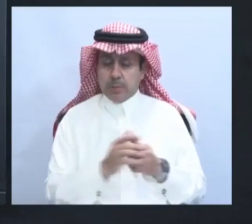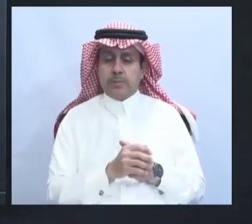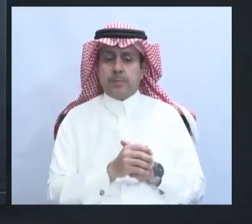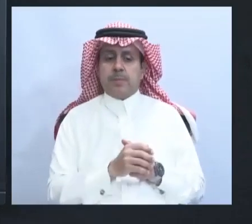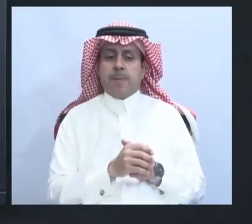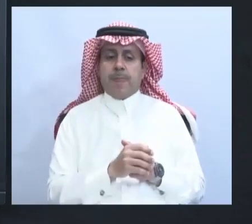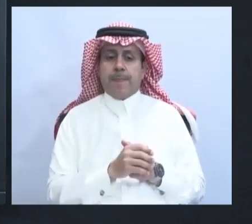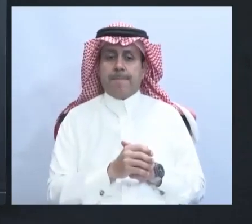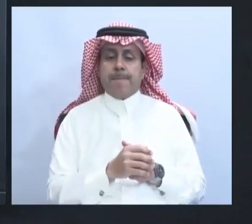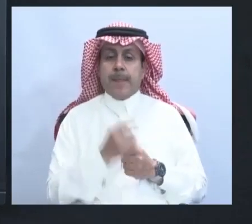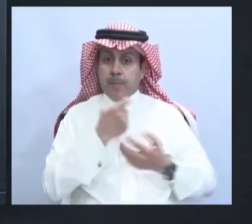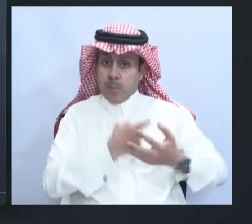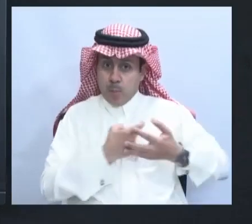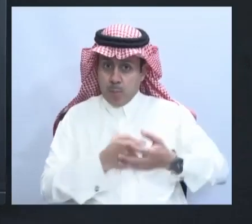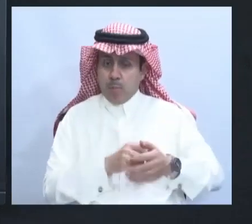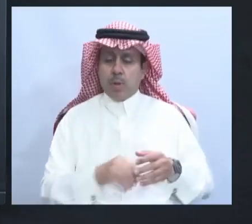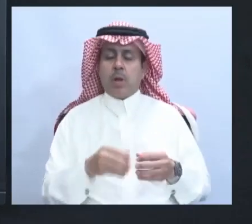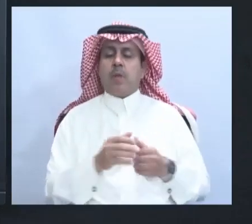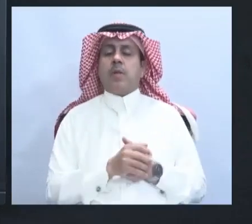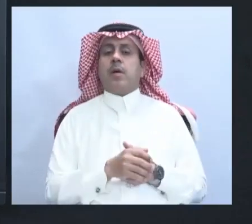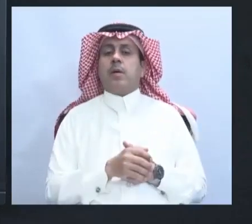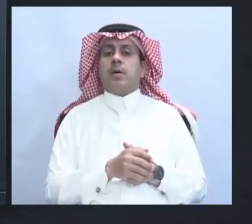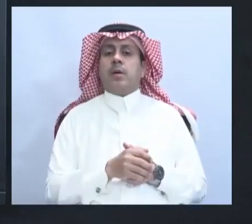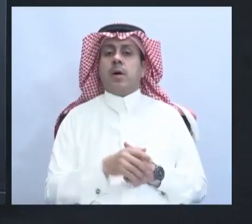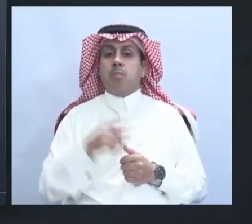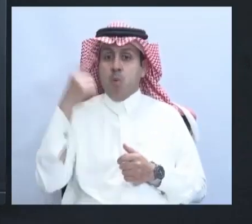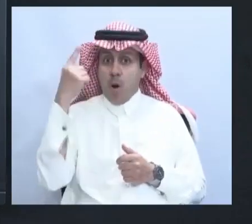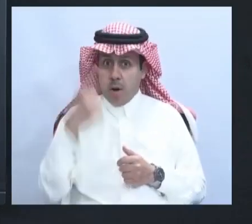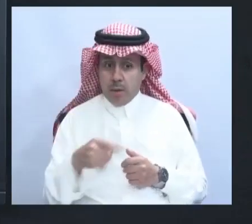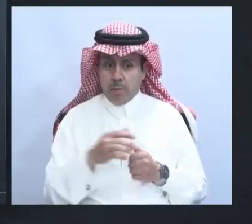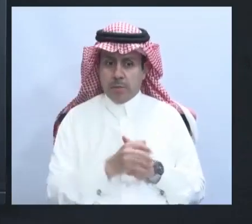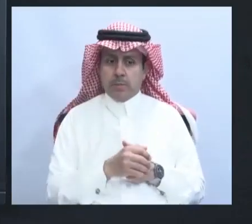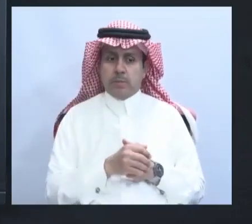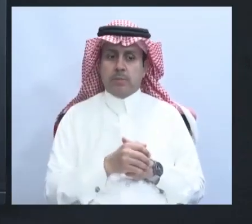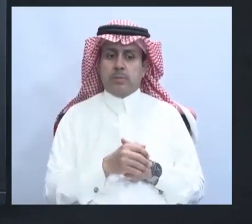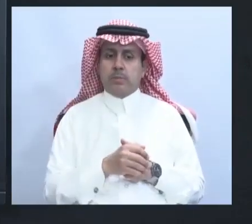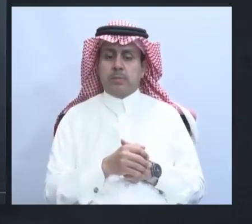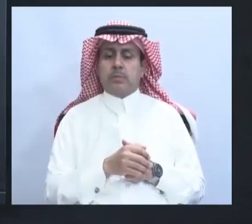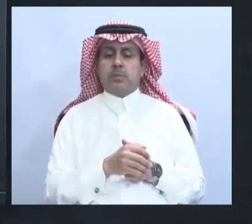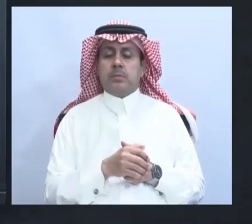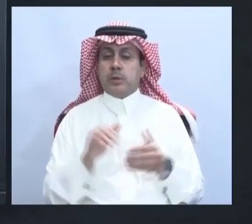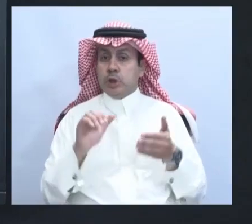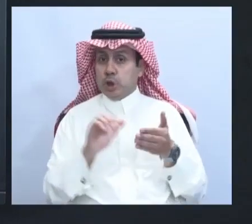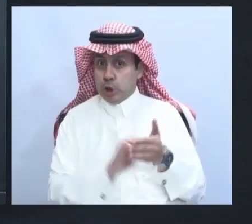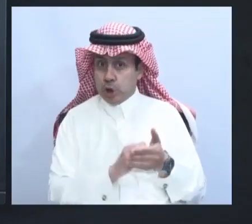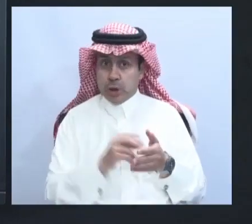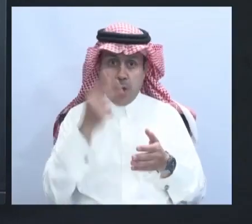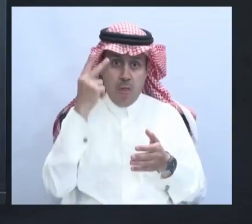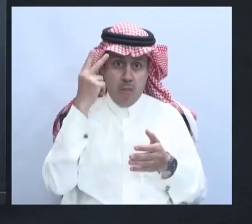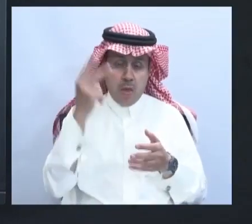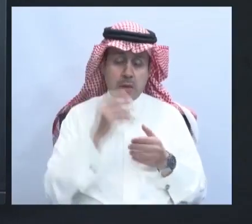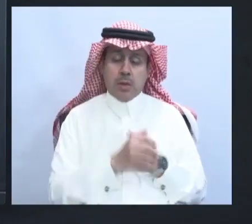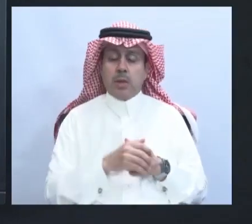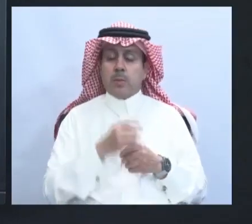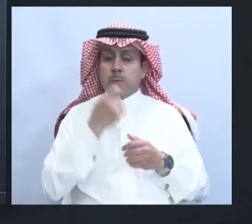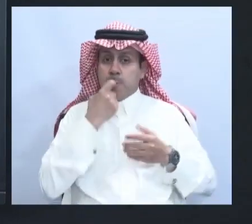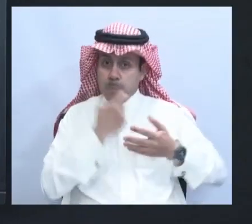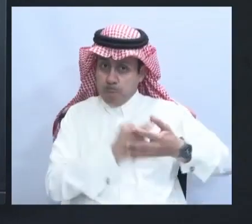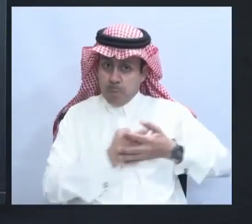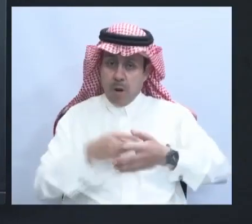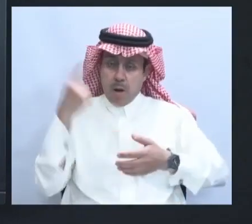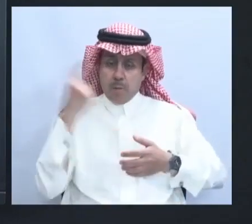فقد اصبح هذا الرضاع رضاعا محرما هنا الشرط الثاني للرضاع